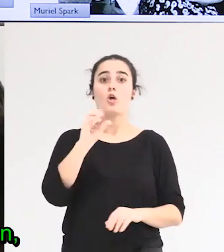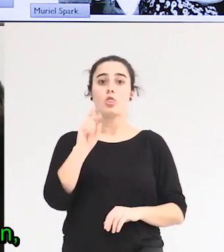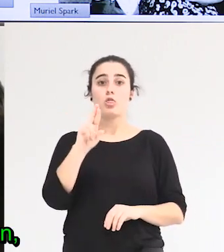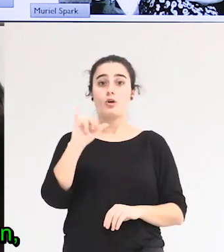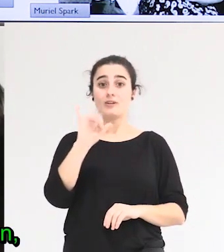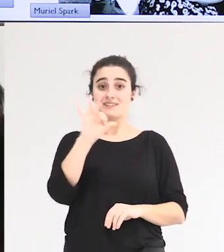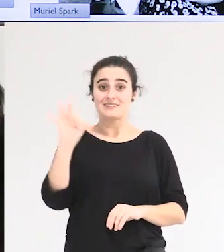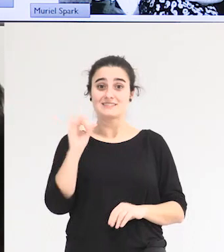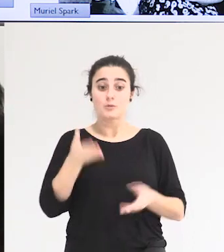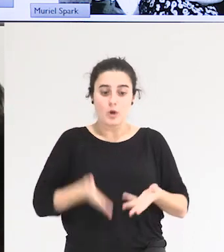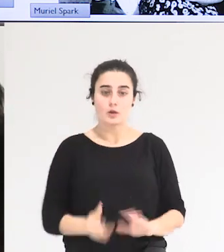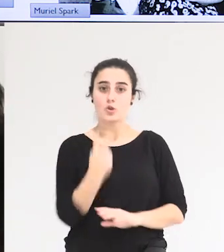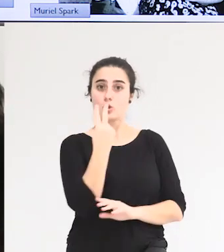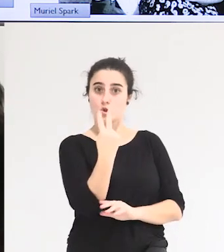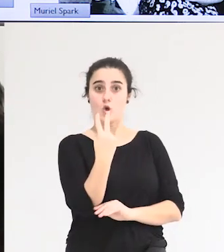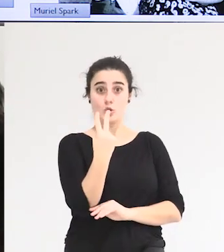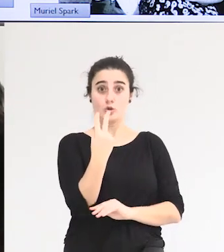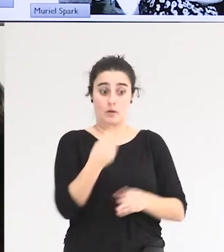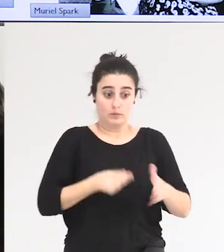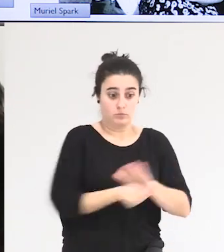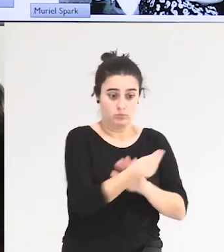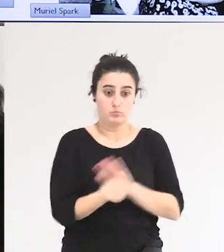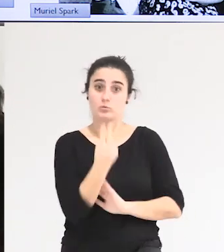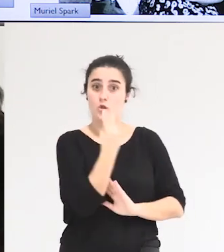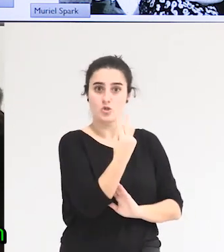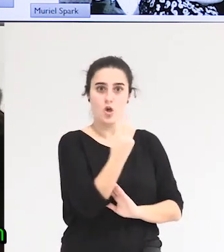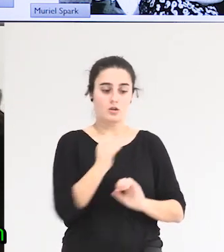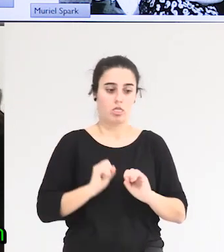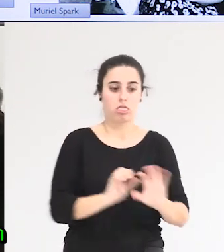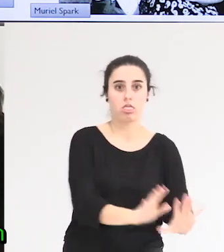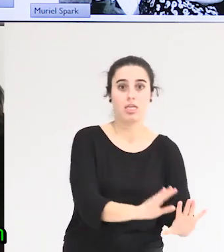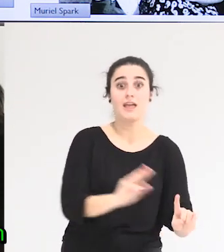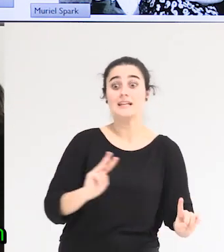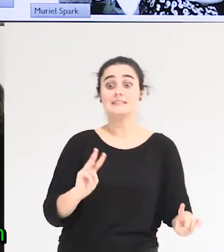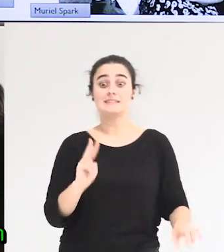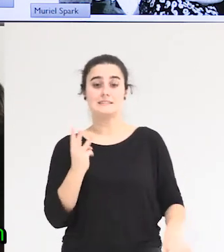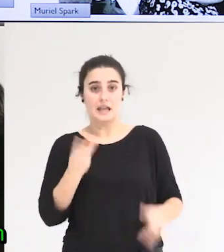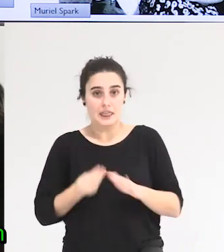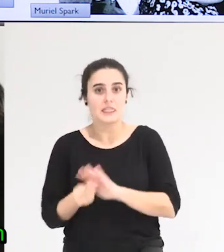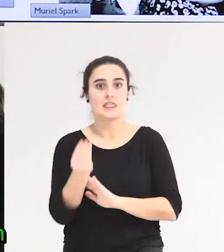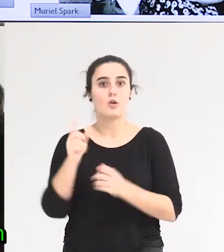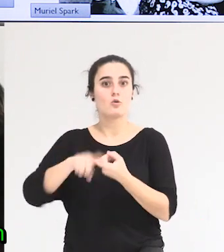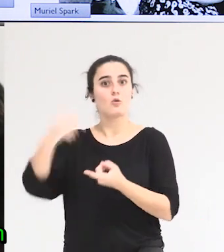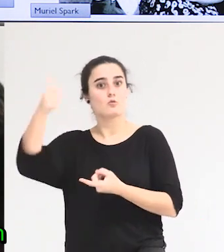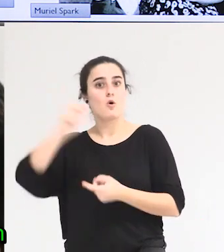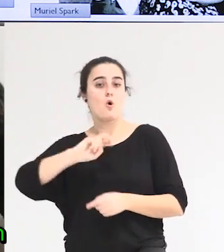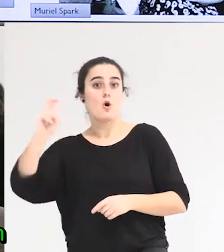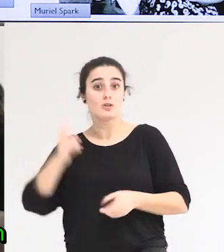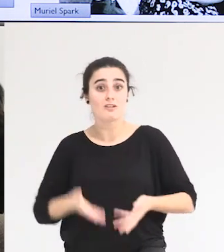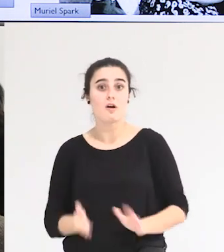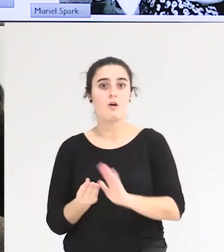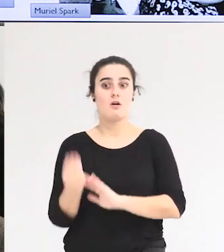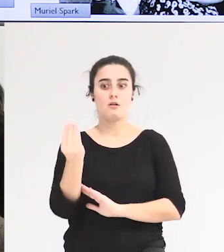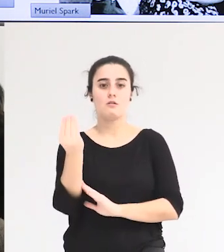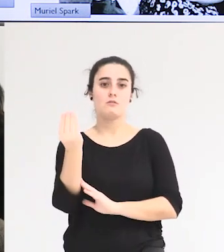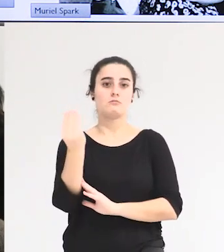Doris Lessingek bi ume abandonatu zituen, bere bi lehenengo seme-alabak abandonatu zituen eta hirugarren batekin, beste senar batekin izandako hirugarren